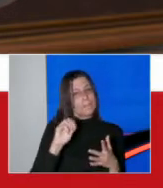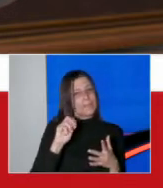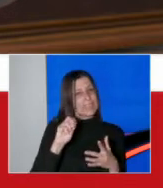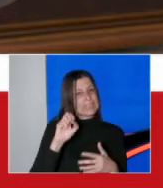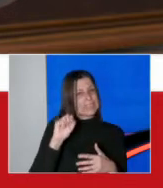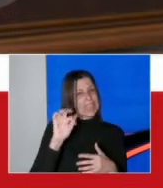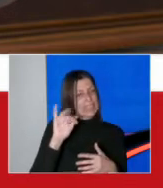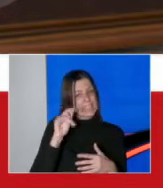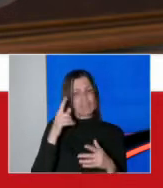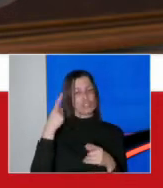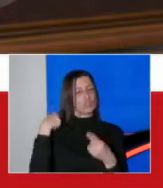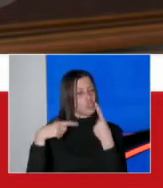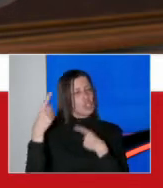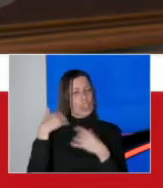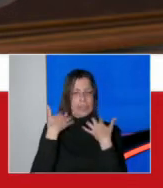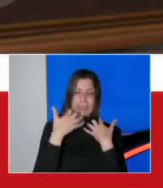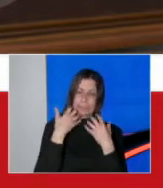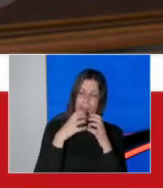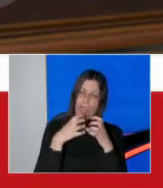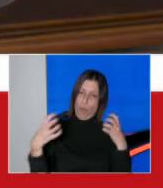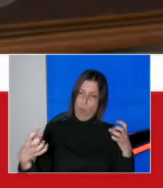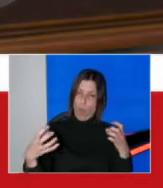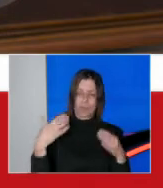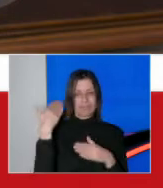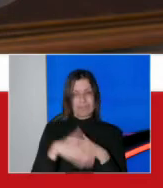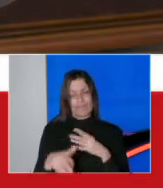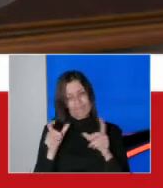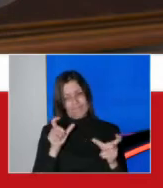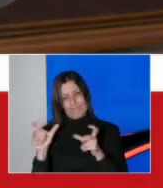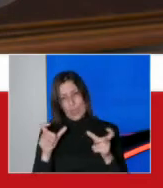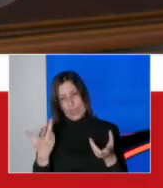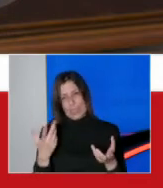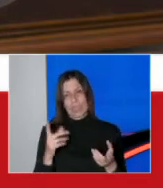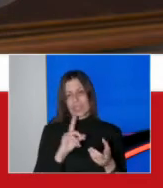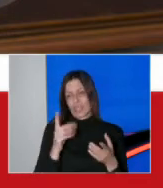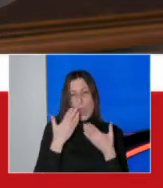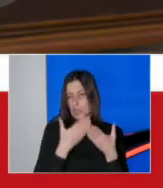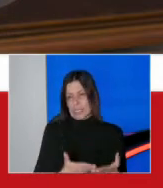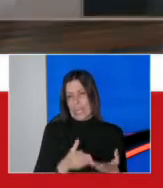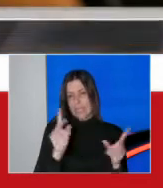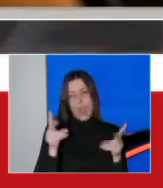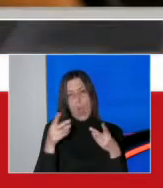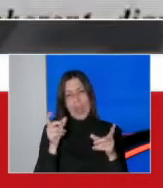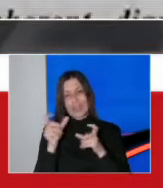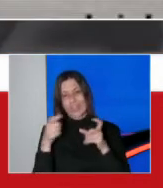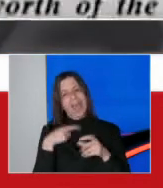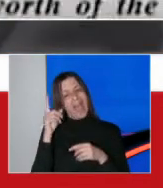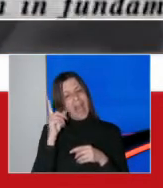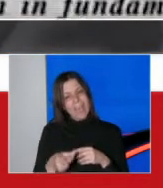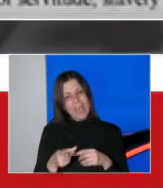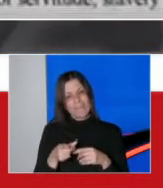בהסברה, כפי שציינת, הן ארוכות, בסופו של דבר להתגונן, לא עוזר לך. אתה לא יכול להתגונן, אתה חייב